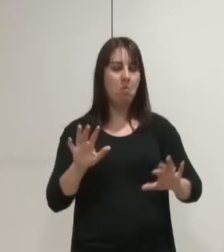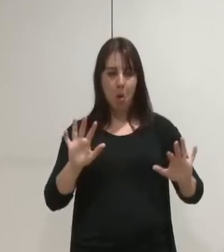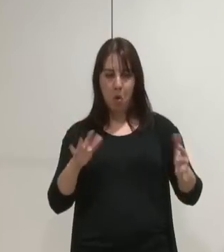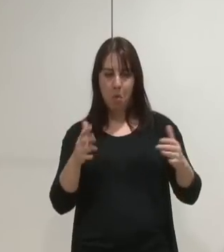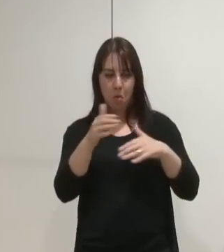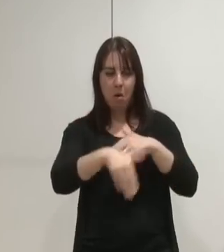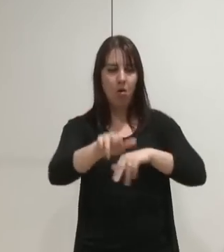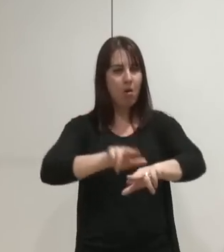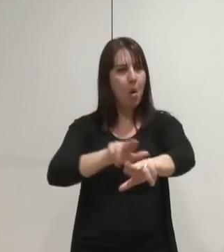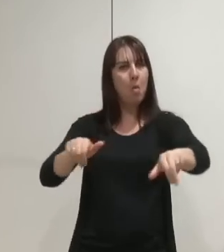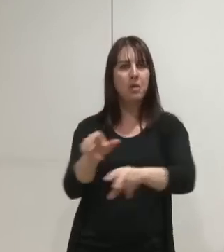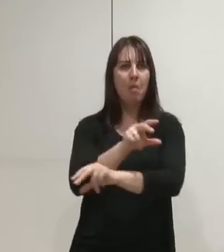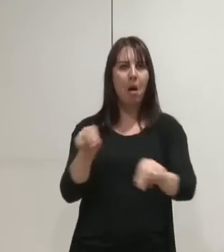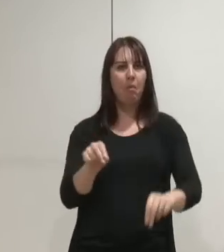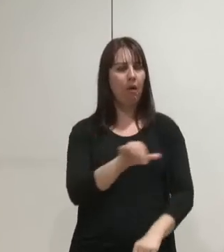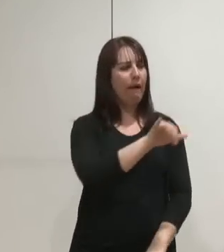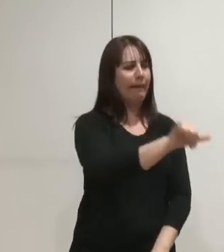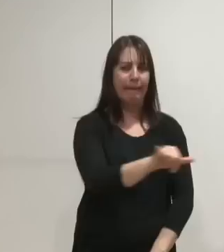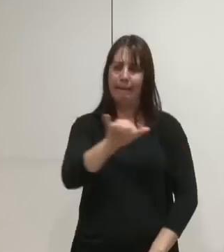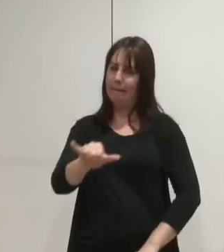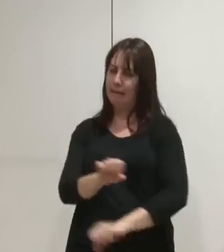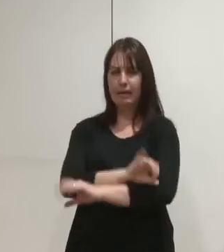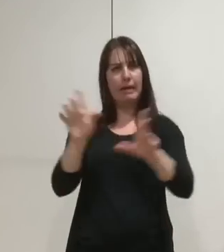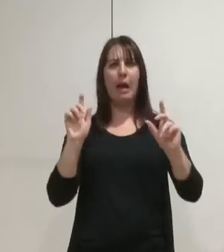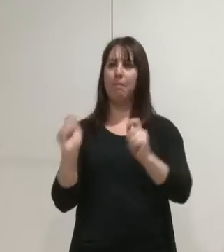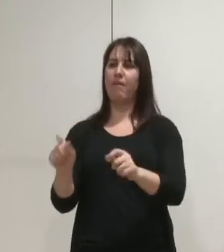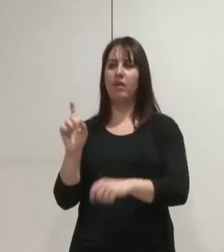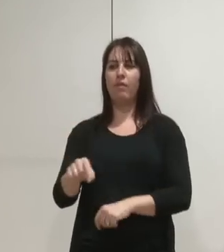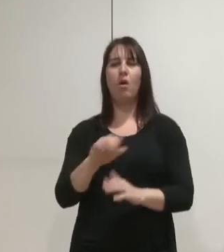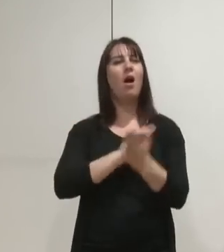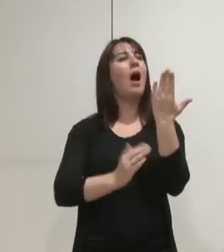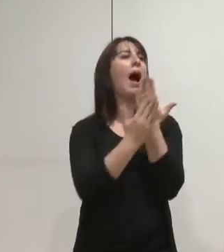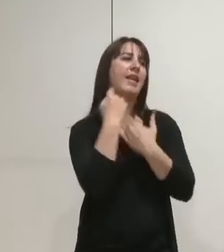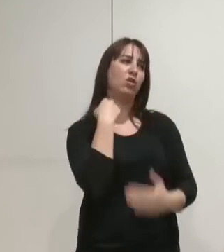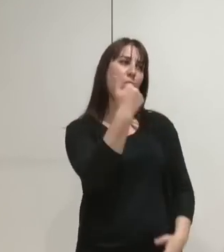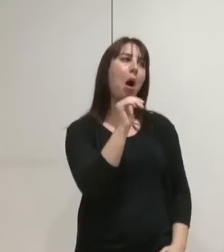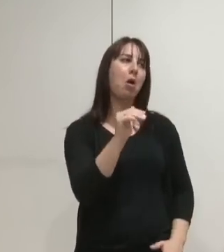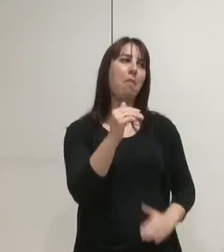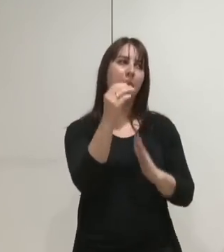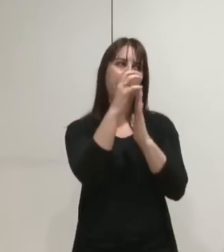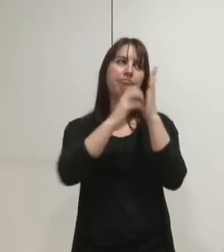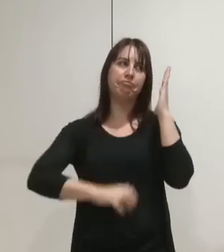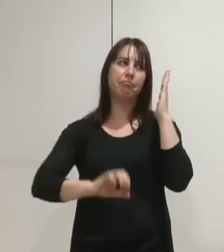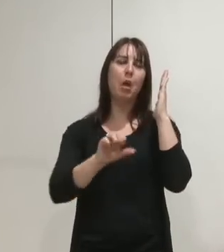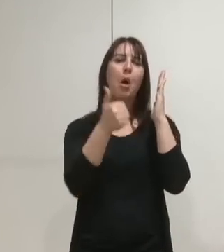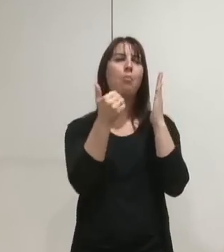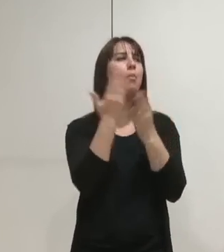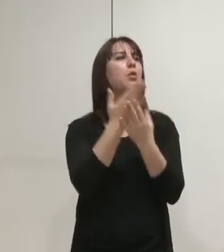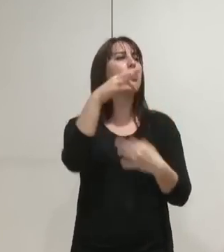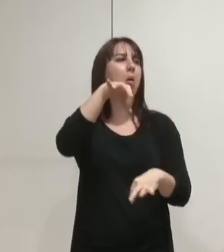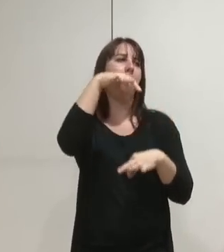contractualise et avec qui dans les conventions elles-mêm mais je rappelle que l'annexe 1 le précise quand même dans la première dans le premier